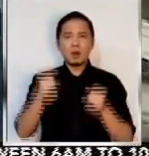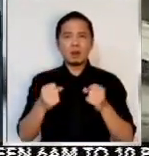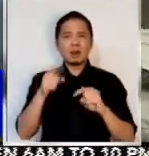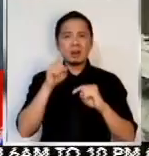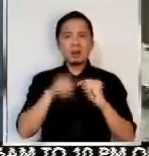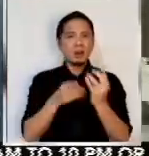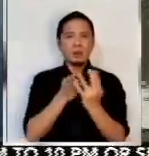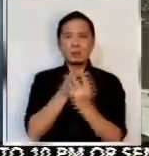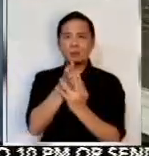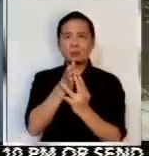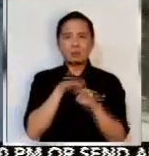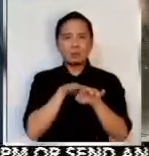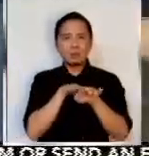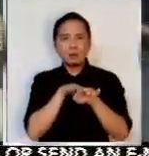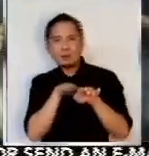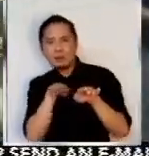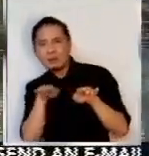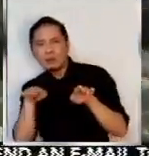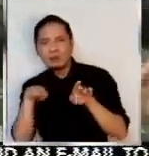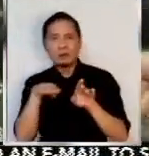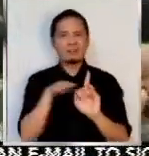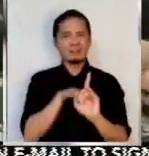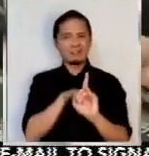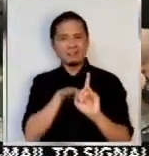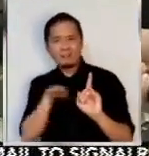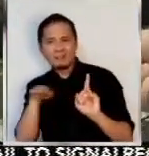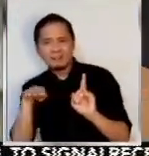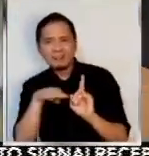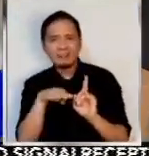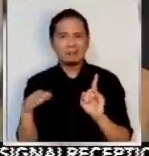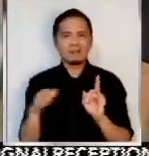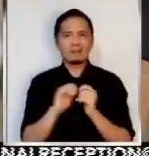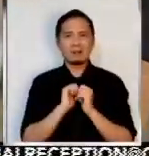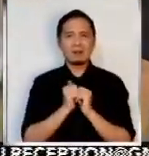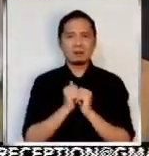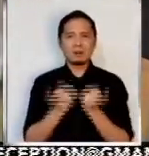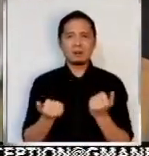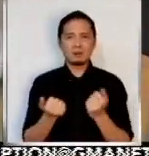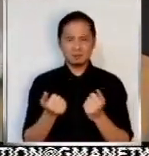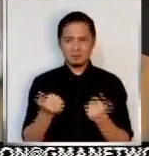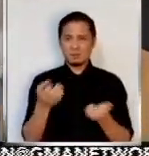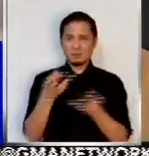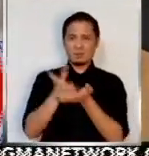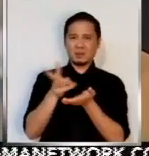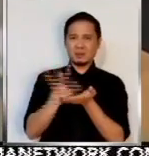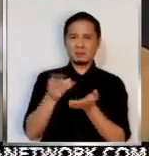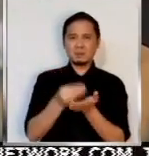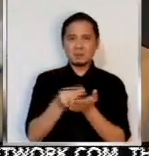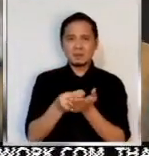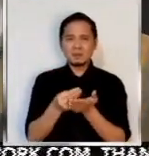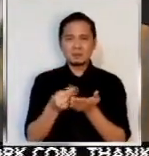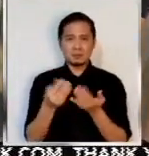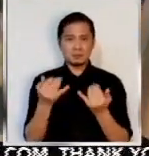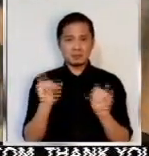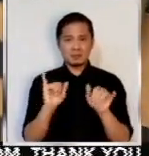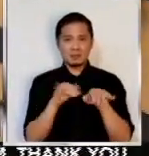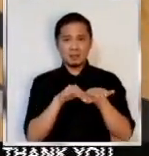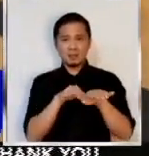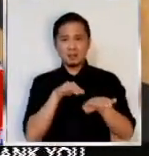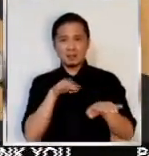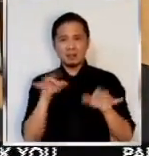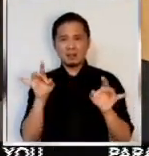yung ginastos? Walang silbi dahil hindi pinalisto. Kalokohan po talaga yan. Madalas matraffic sa bahagi na ito ng Quirino Highway, lalo na kapag